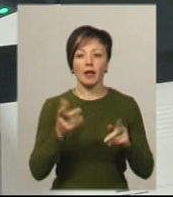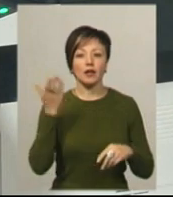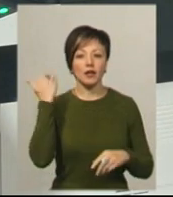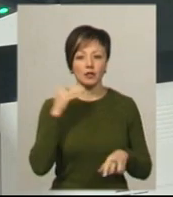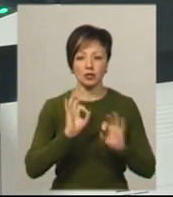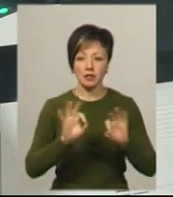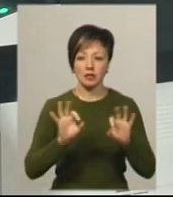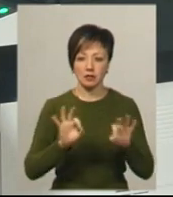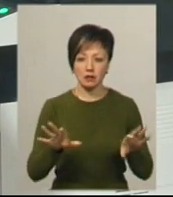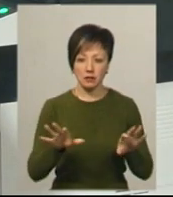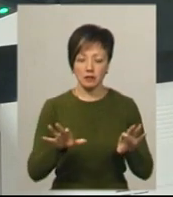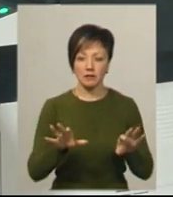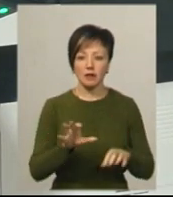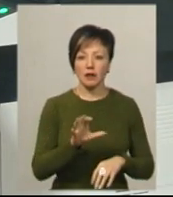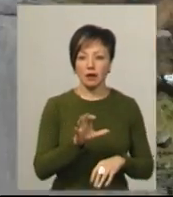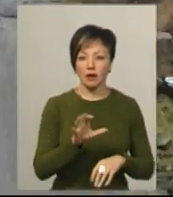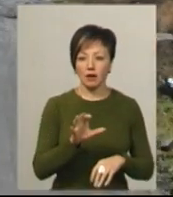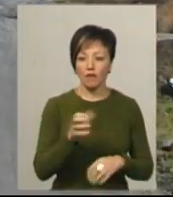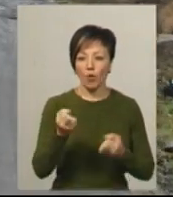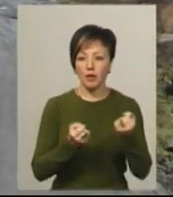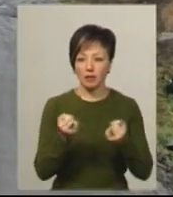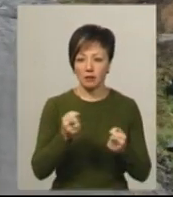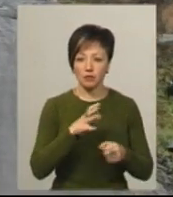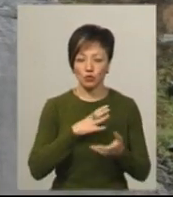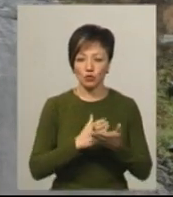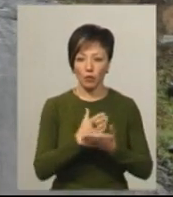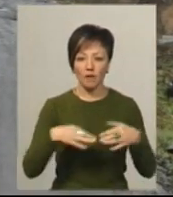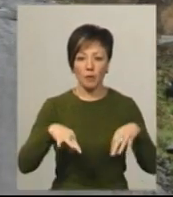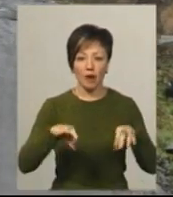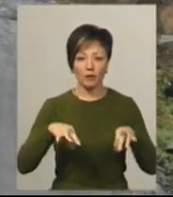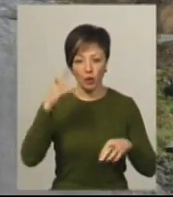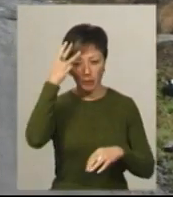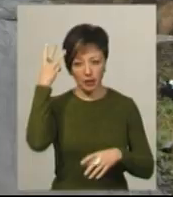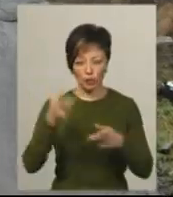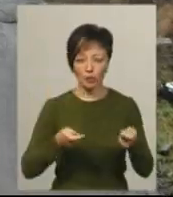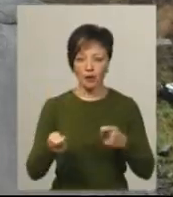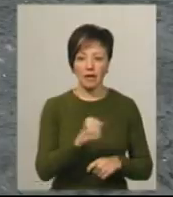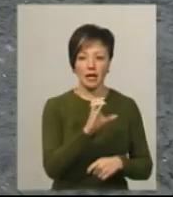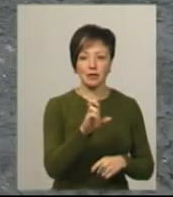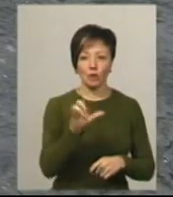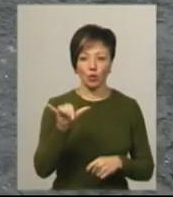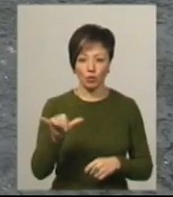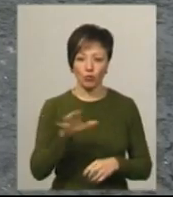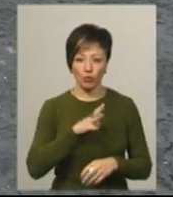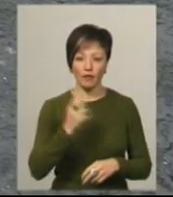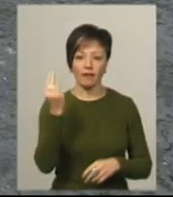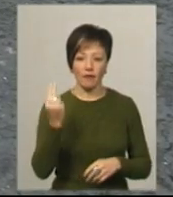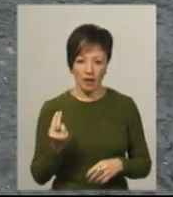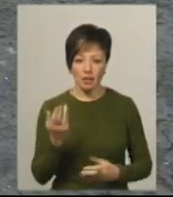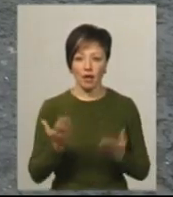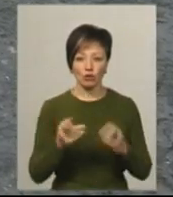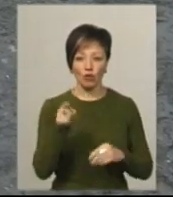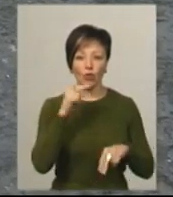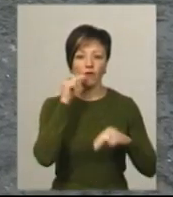сказав Суспільному Сергій Кушнір, водій, котрий перебував за кермом службового авто Хмельницького управління Служби безпеки України, був тверезий. Якщо